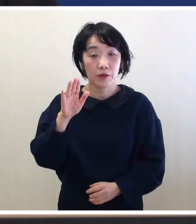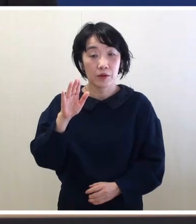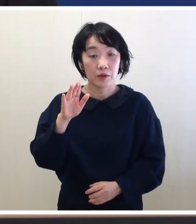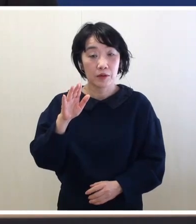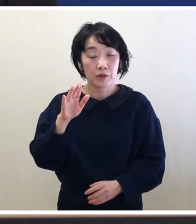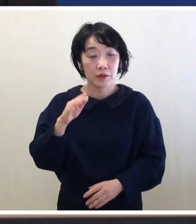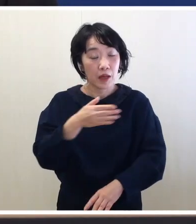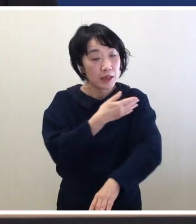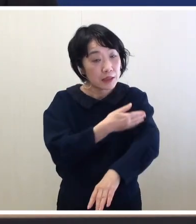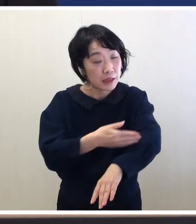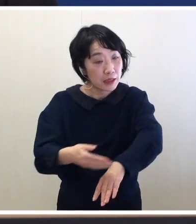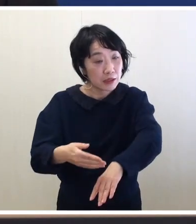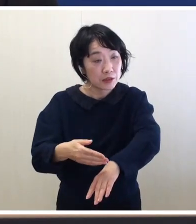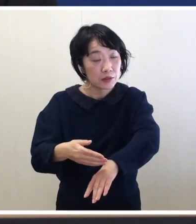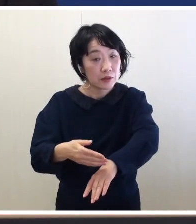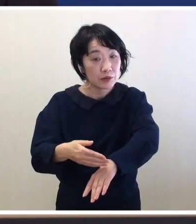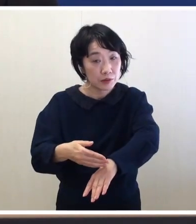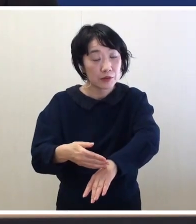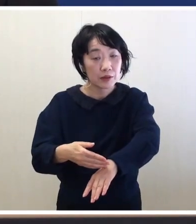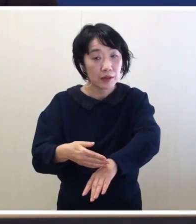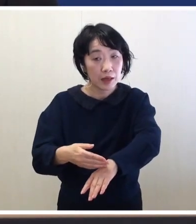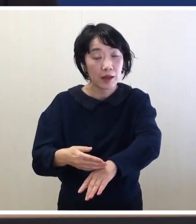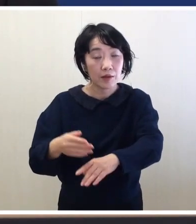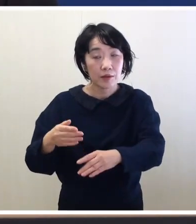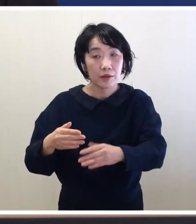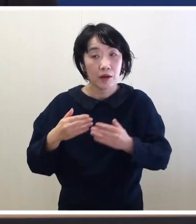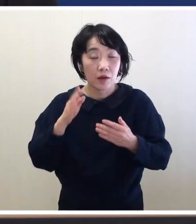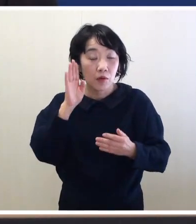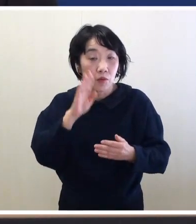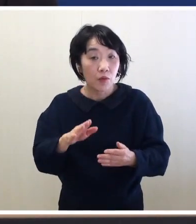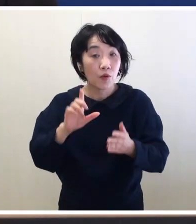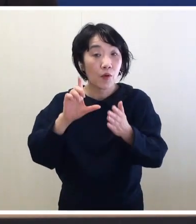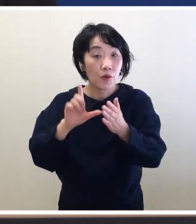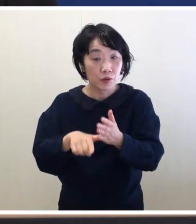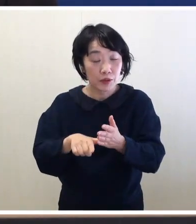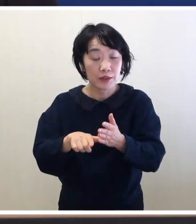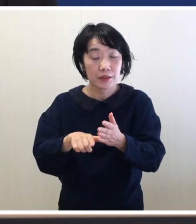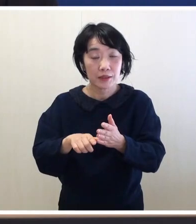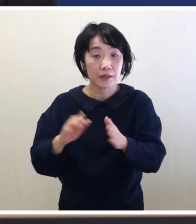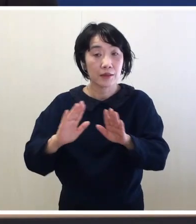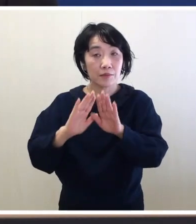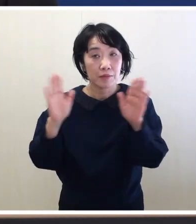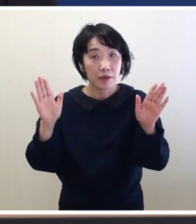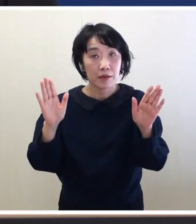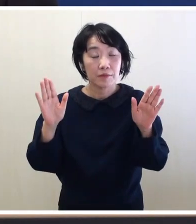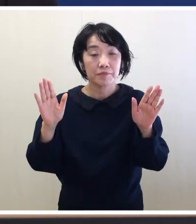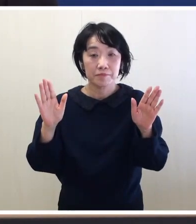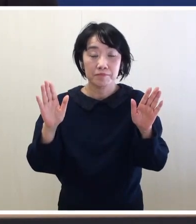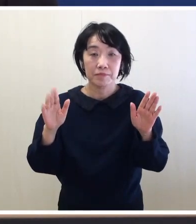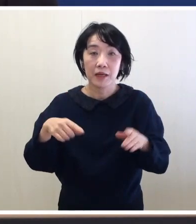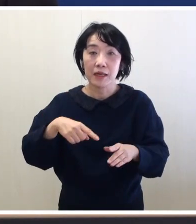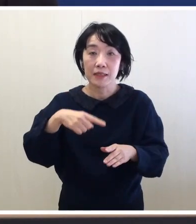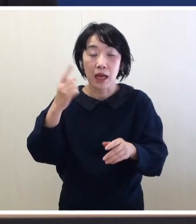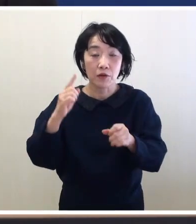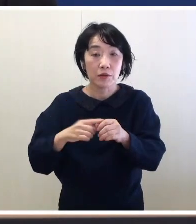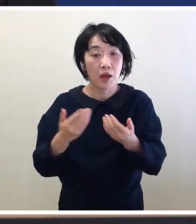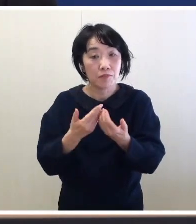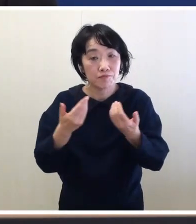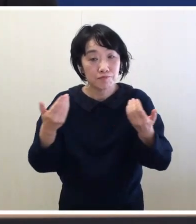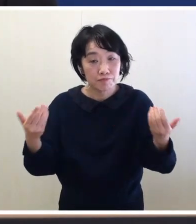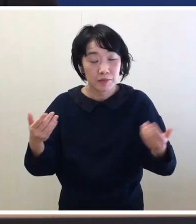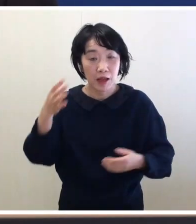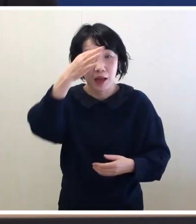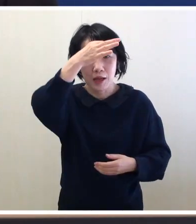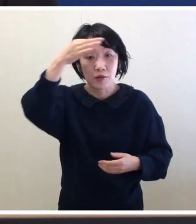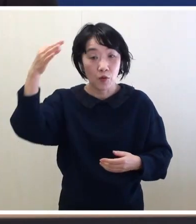今後無事にスケジュールが消化され希望通りに開学できるとすれば